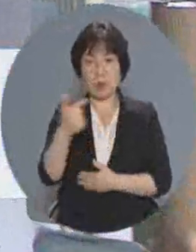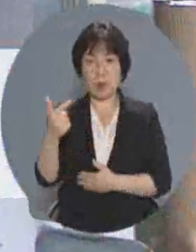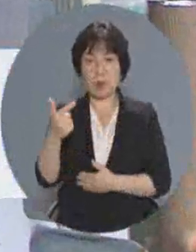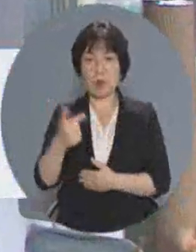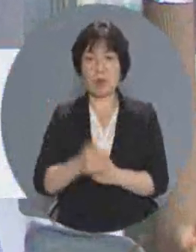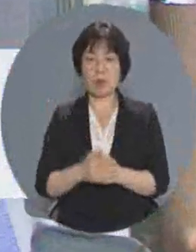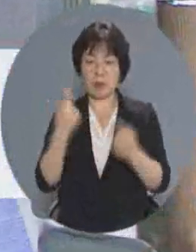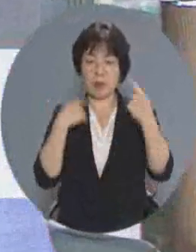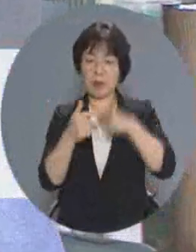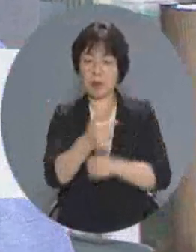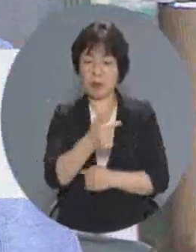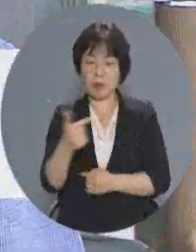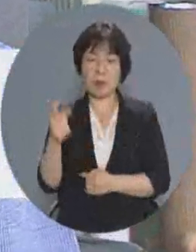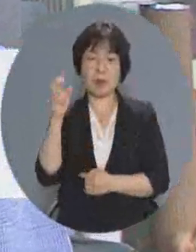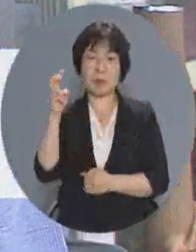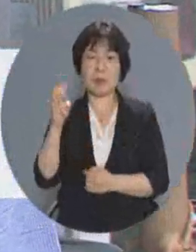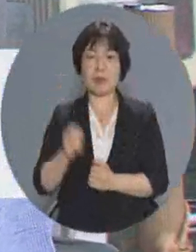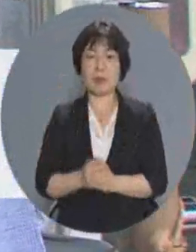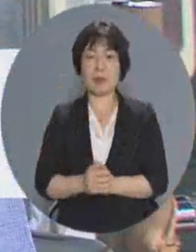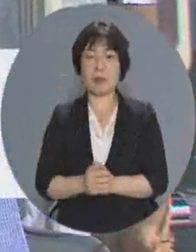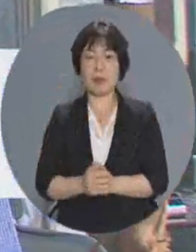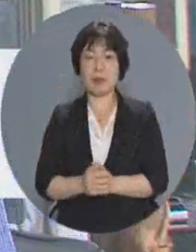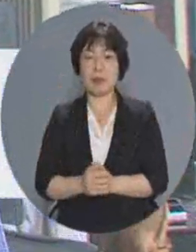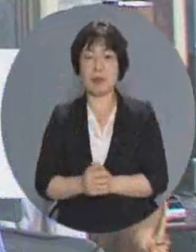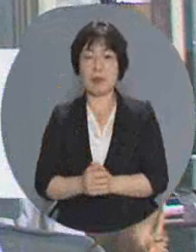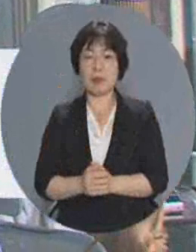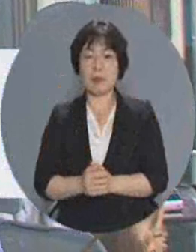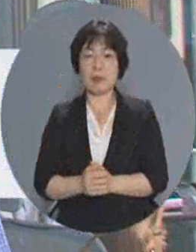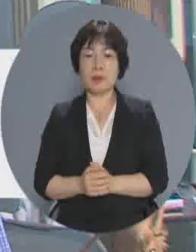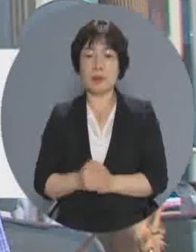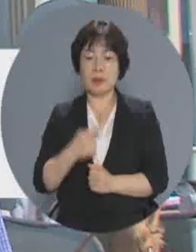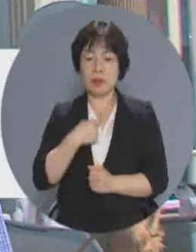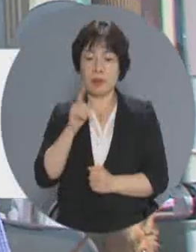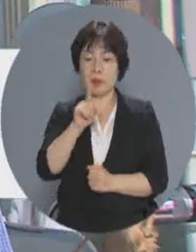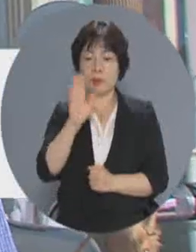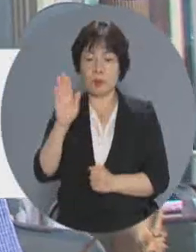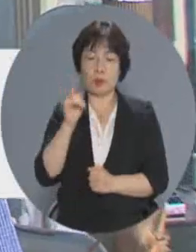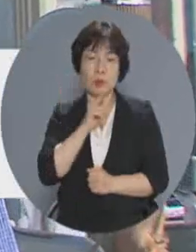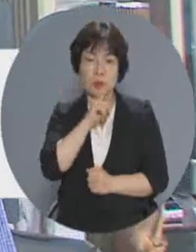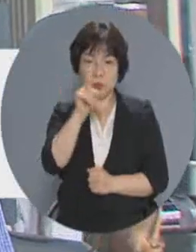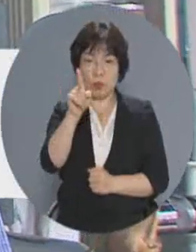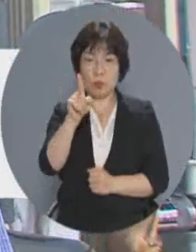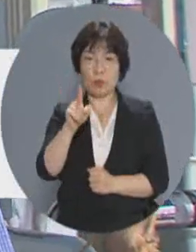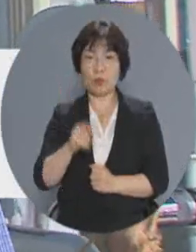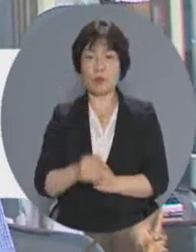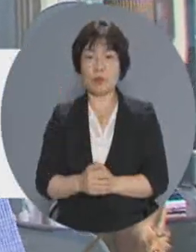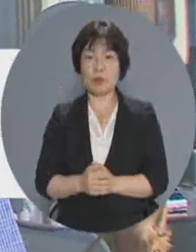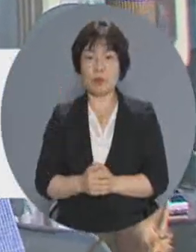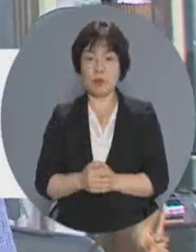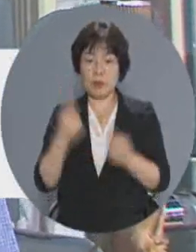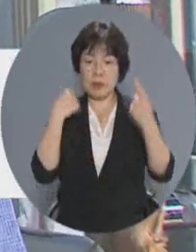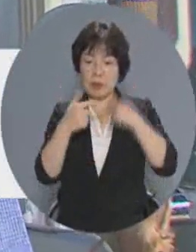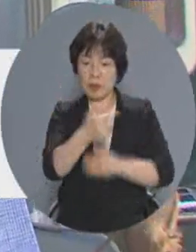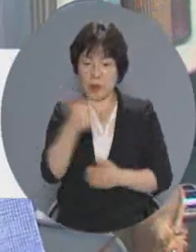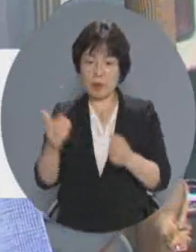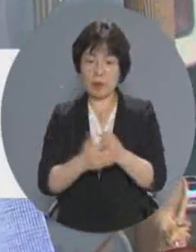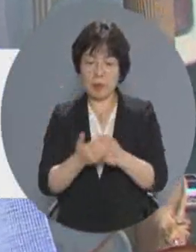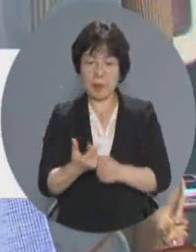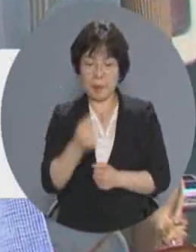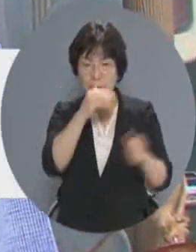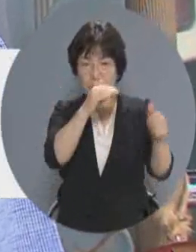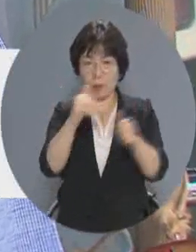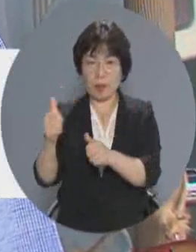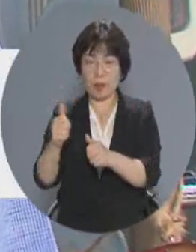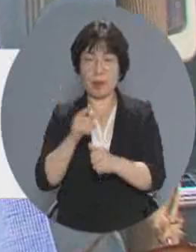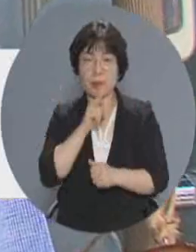많이 다치신 것 같아요. 네, 그래서 119에다가 신고를 했는데 인명사고 크니까 빨리 좀 보내달라고